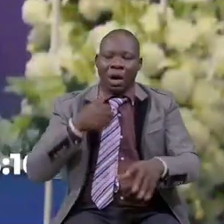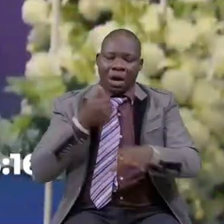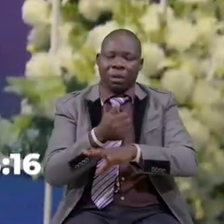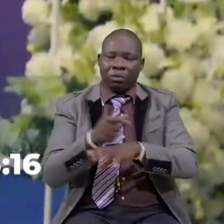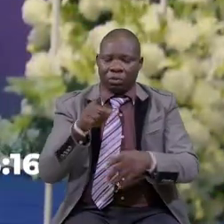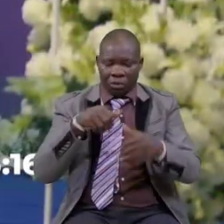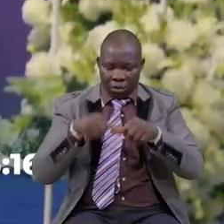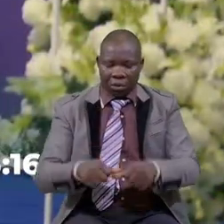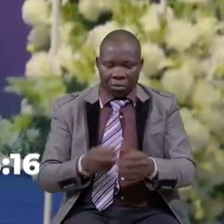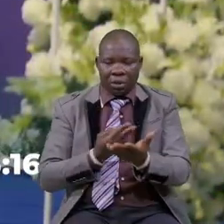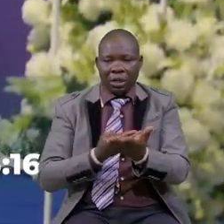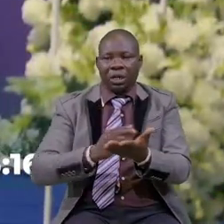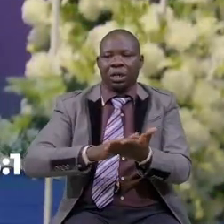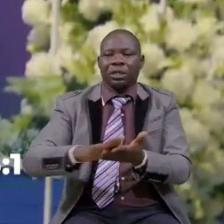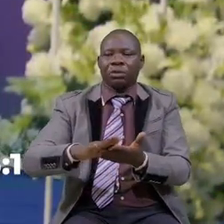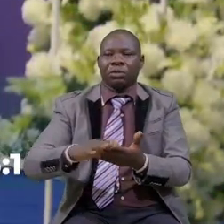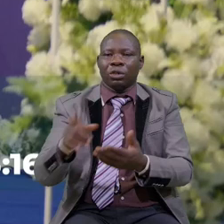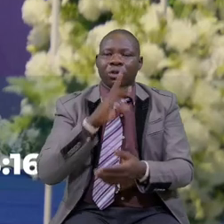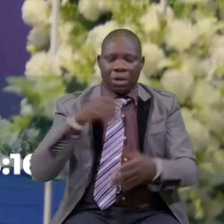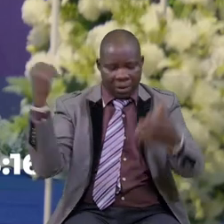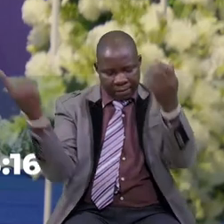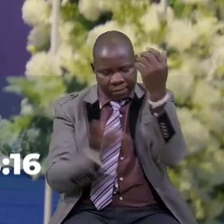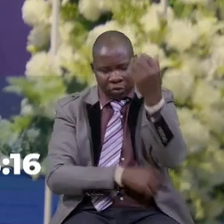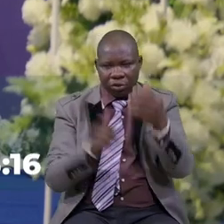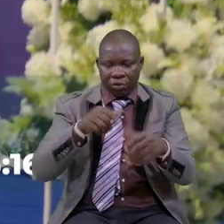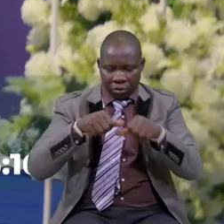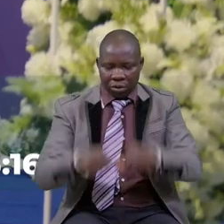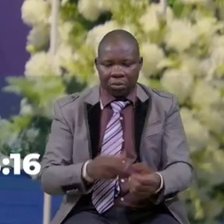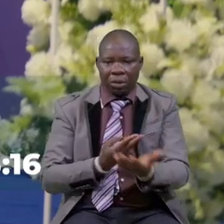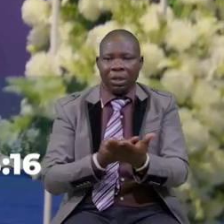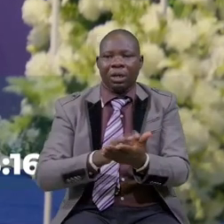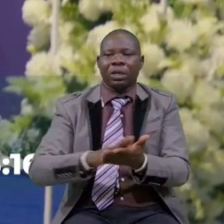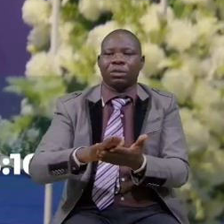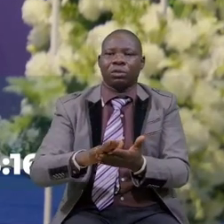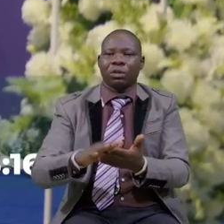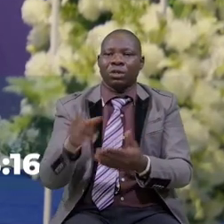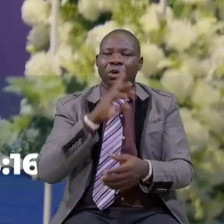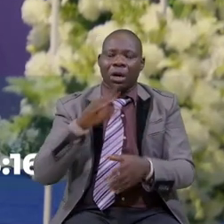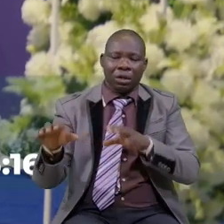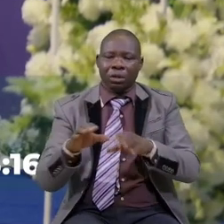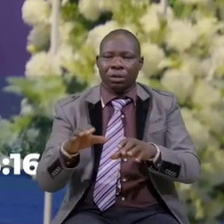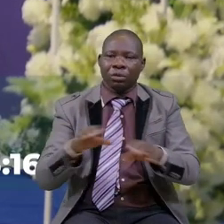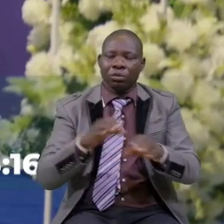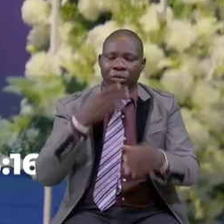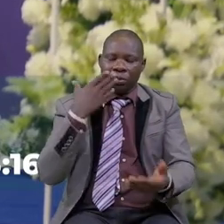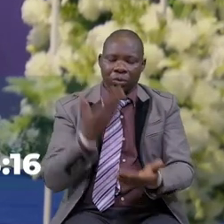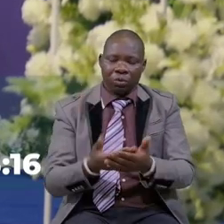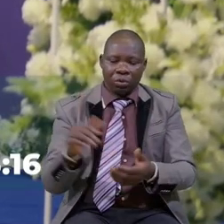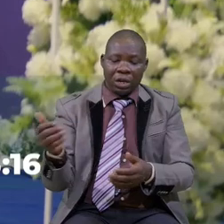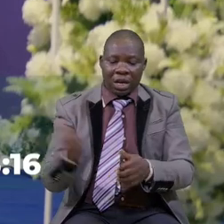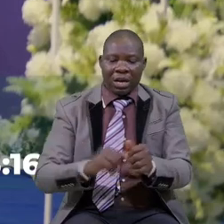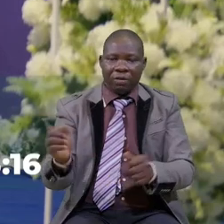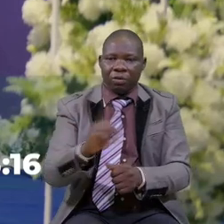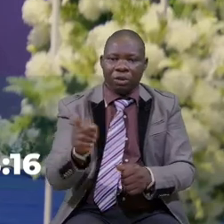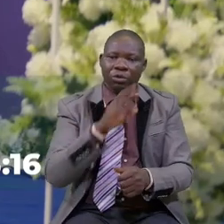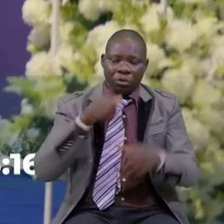te brutalise, tu demeures juste. On te punit, tu demeures juste. Tu es dribblé par-ci, par-là,